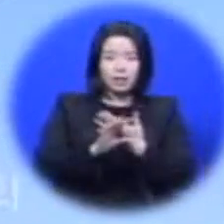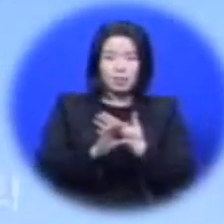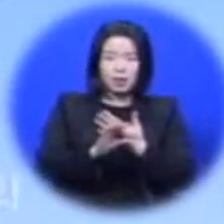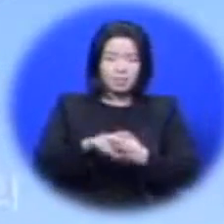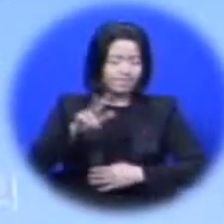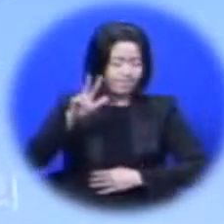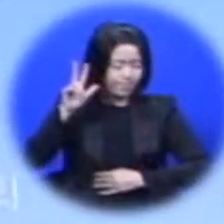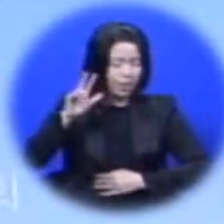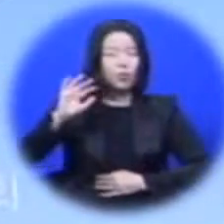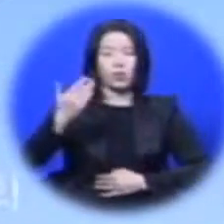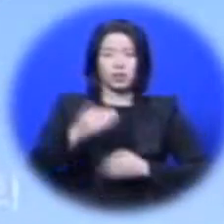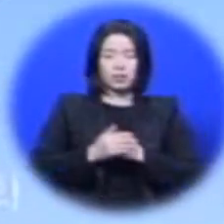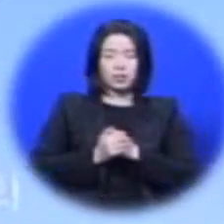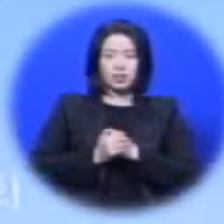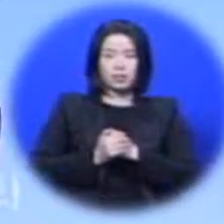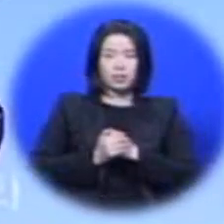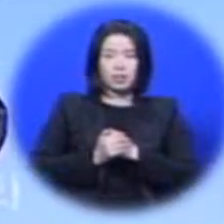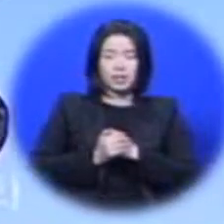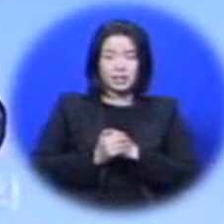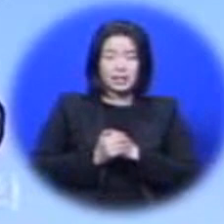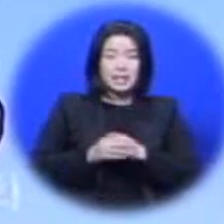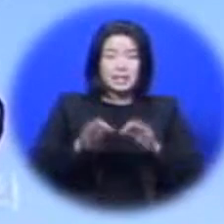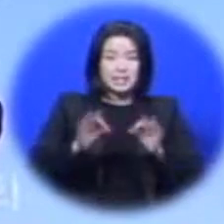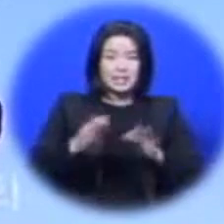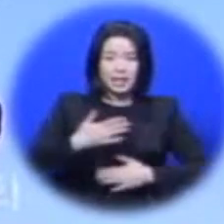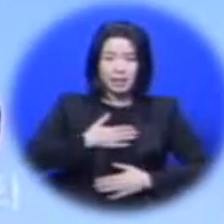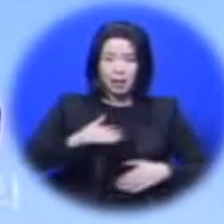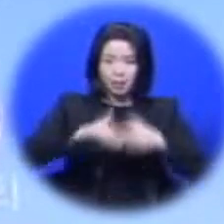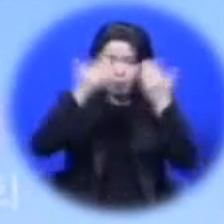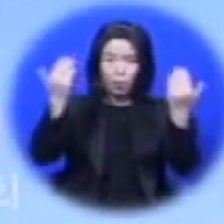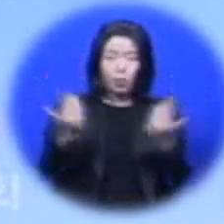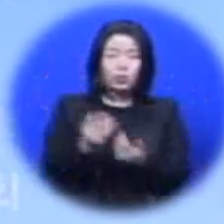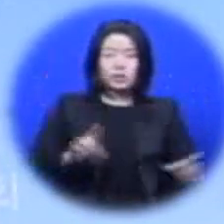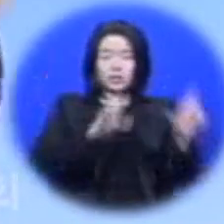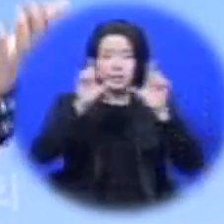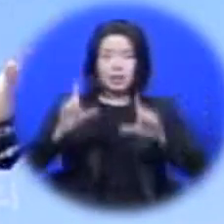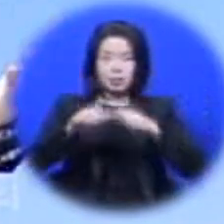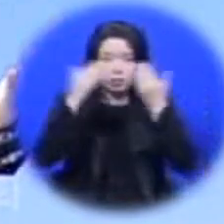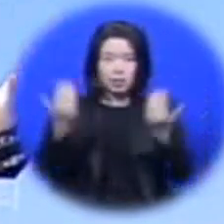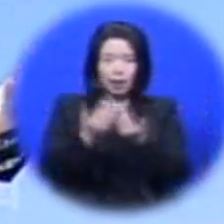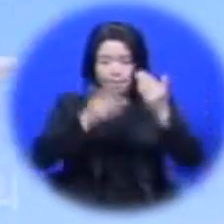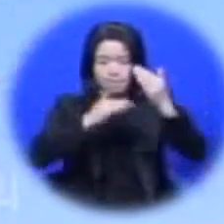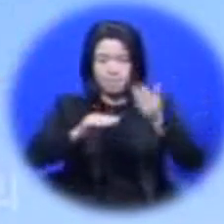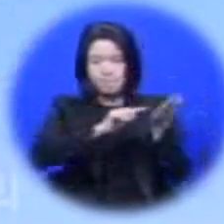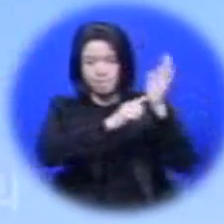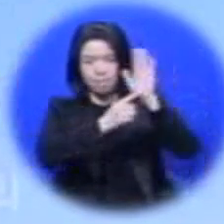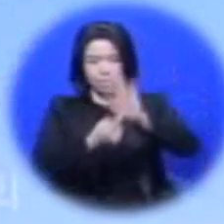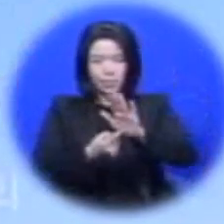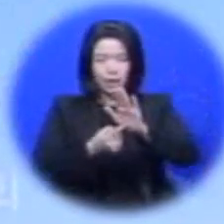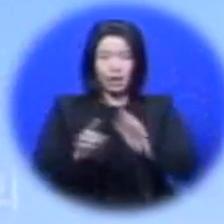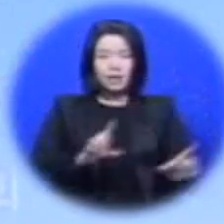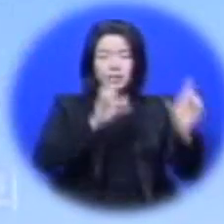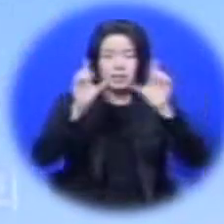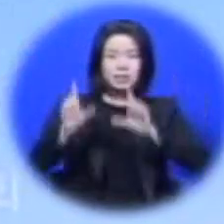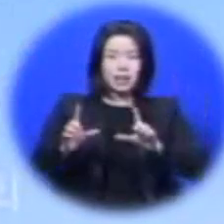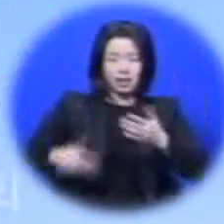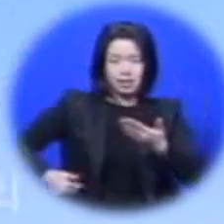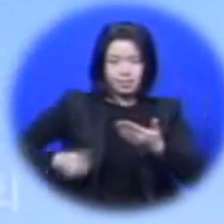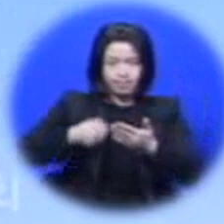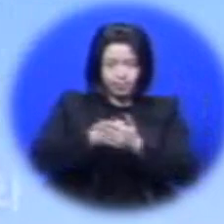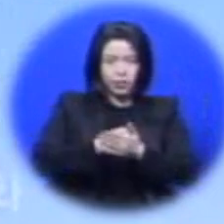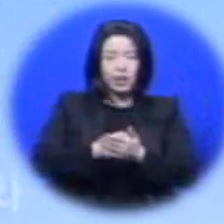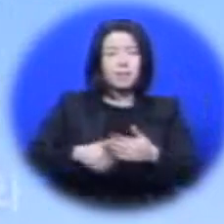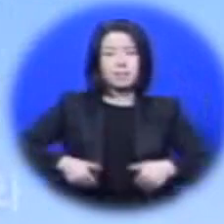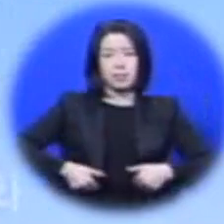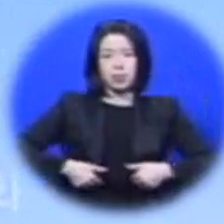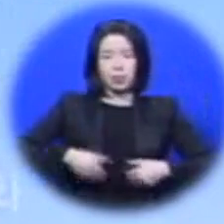각오해야 합니다. 이제는 내 모든 삶을 다 공개하고 살 각오를, 결단을 해야